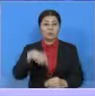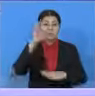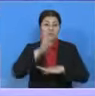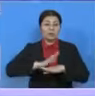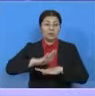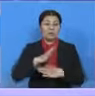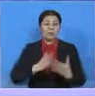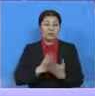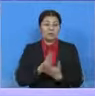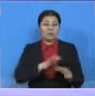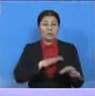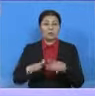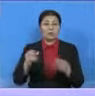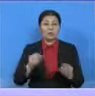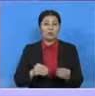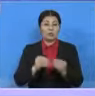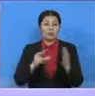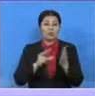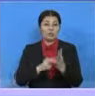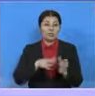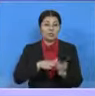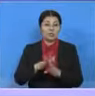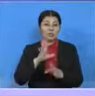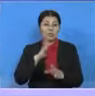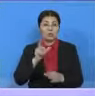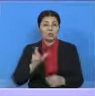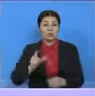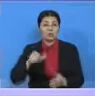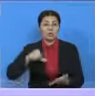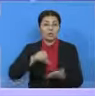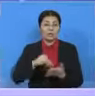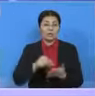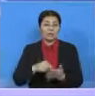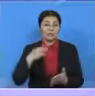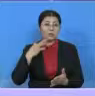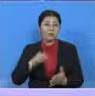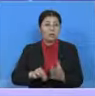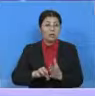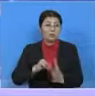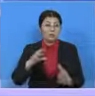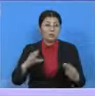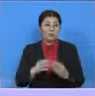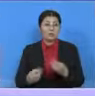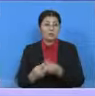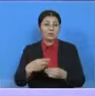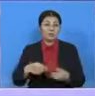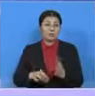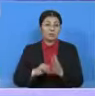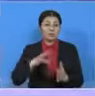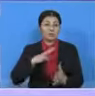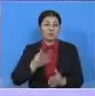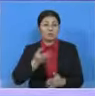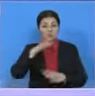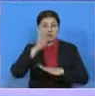Еліміздегі саяси науқанға жасы 18-ге толған жастар да қатысып жатыры. Дауыс беру учаскелеріне алғаш рет келген олар өз таңдауын жасады. Бұл